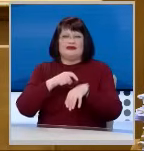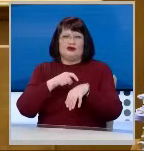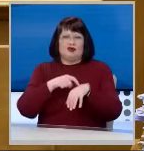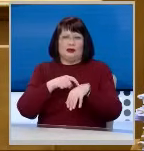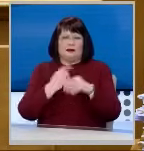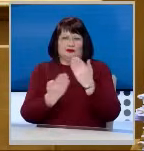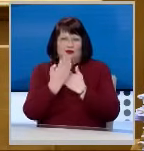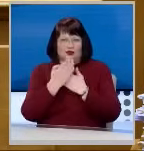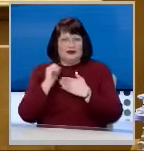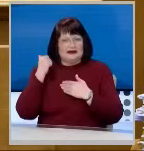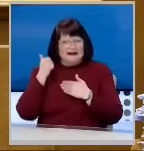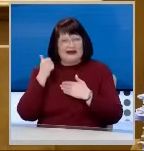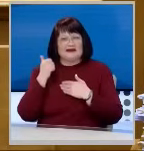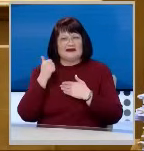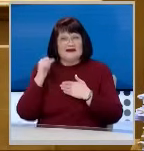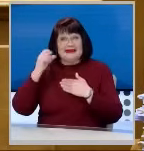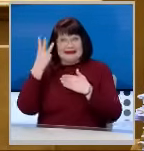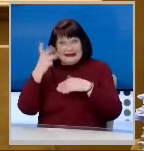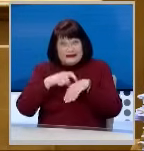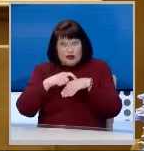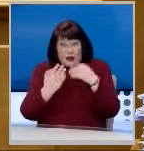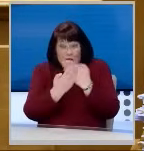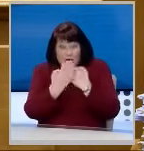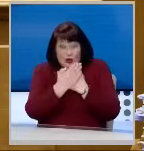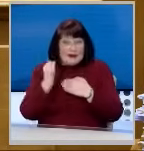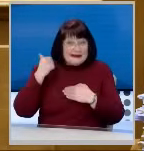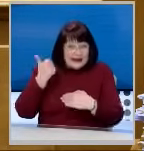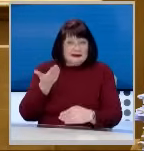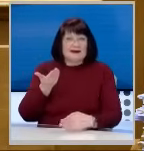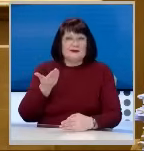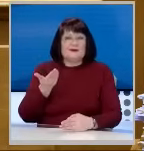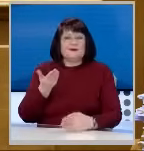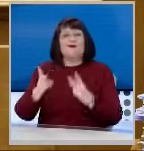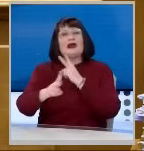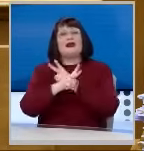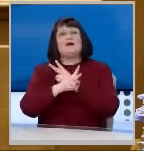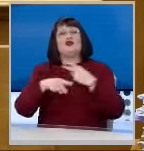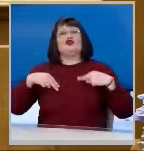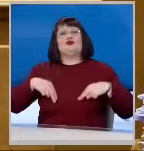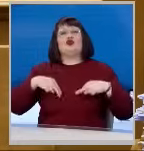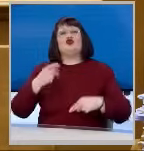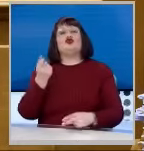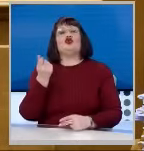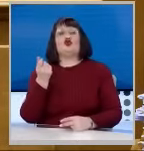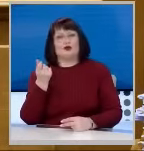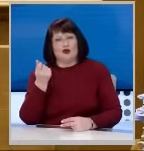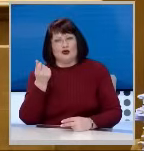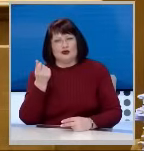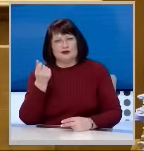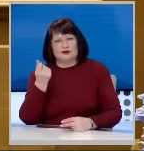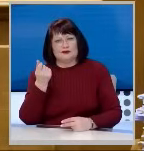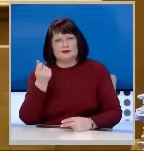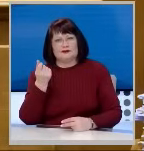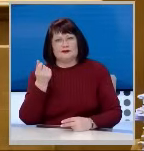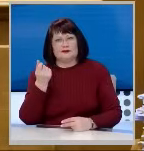300 στις 3 τα ξημερώματα ο αναπληρωτής υπουργός οικονομικών ο